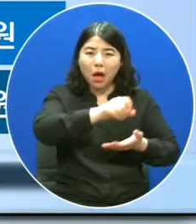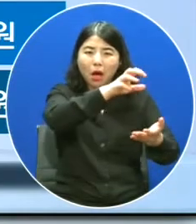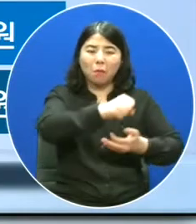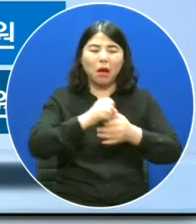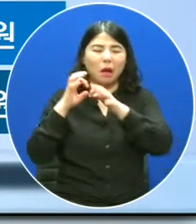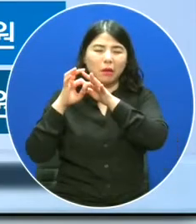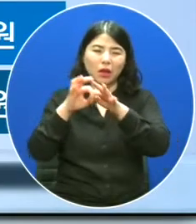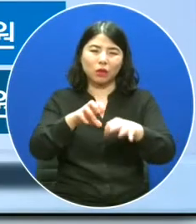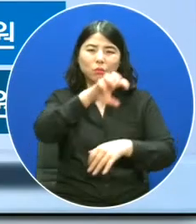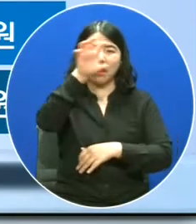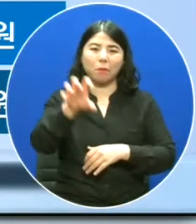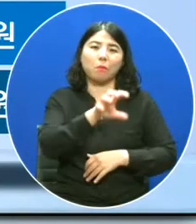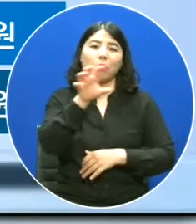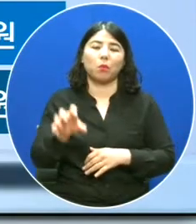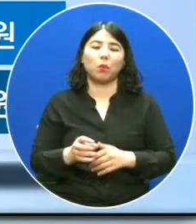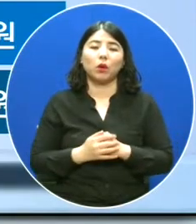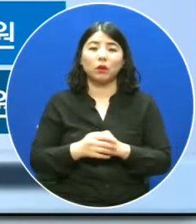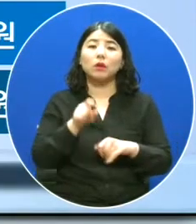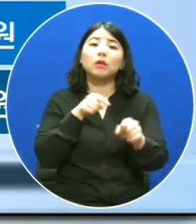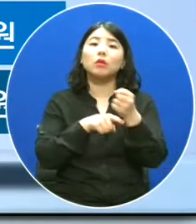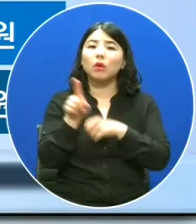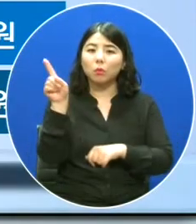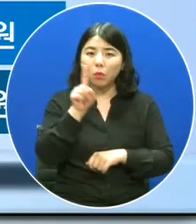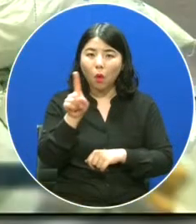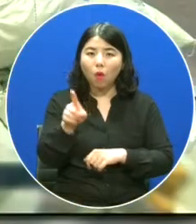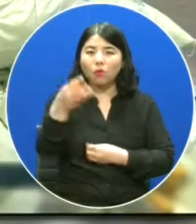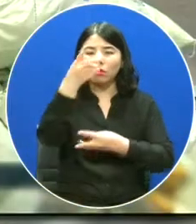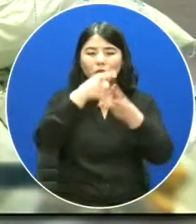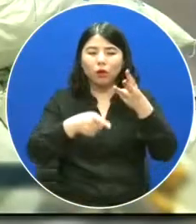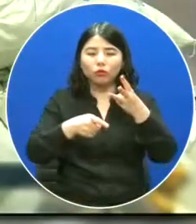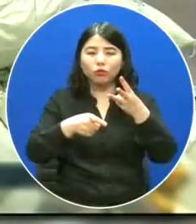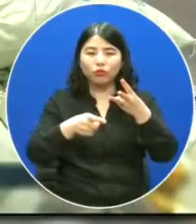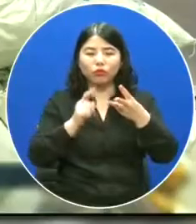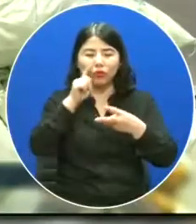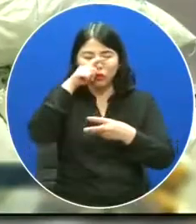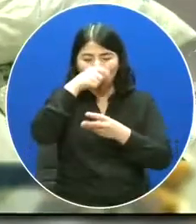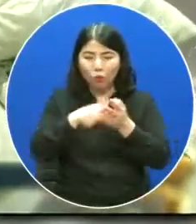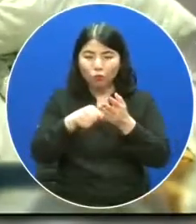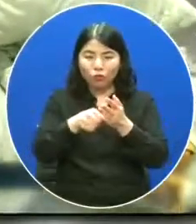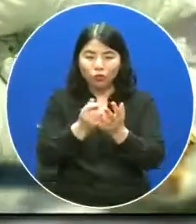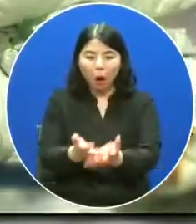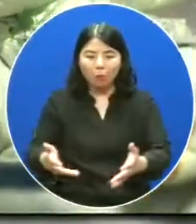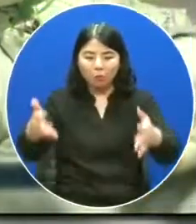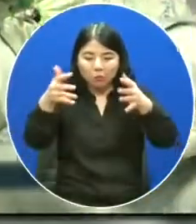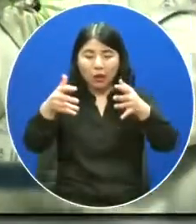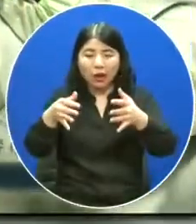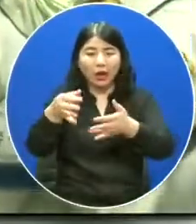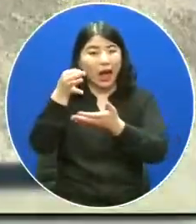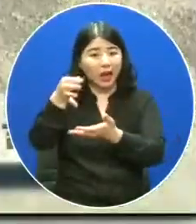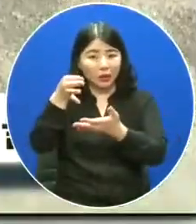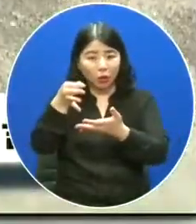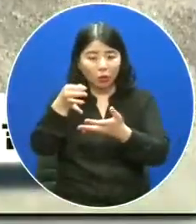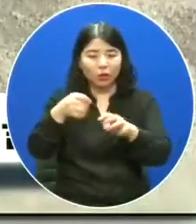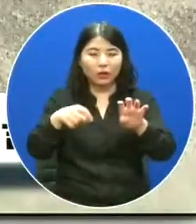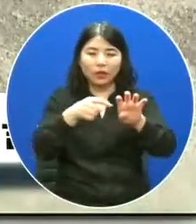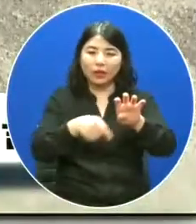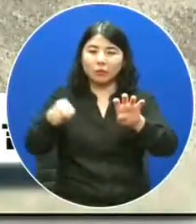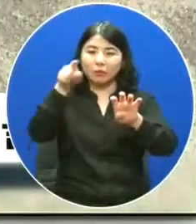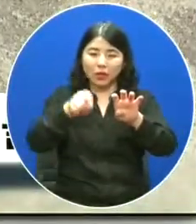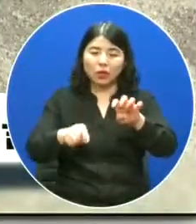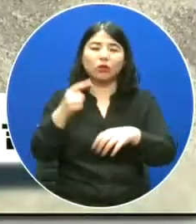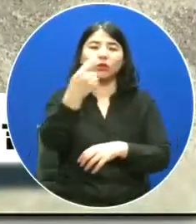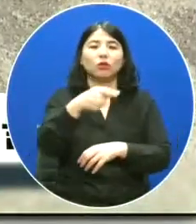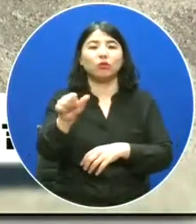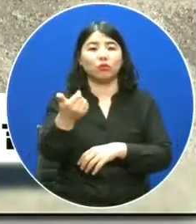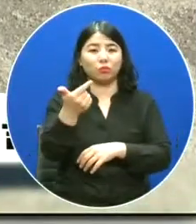일이 반복된다고 합니다. 그 이유는 청주시 폐기물 마대자루 가격이 40리터에